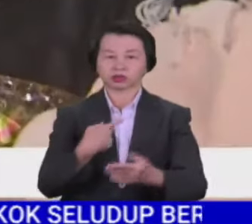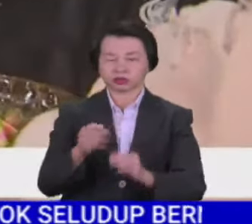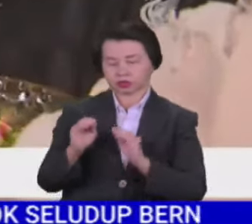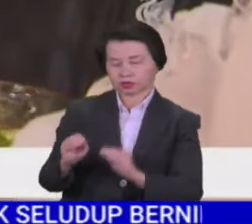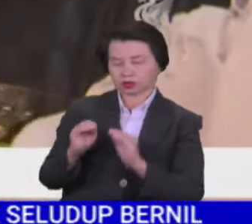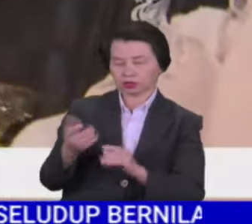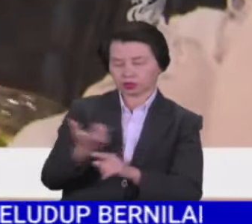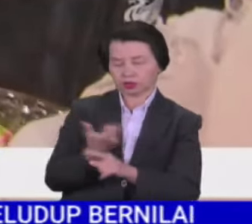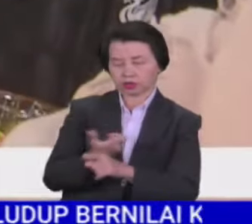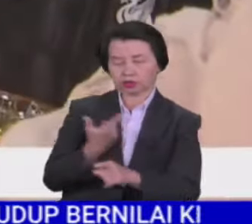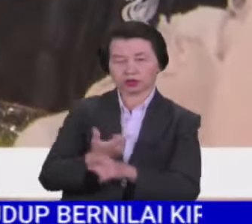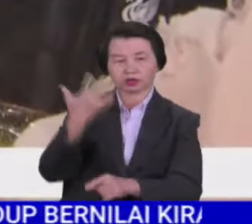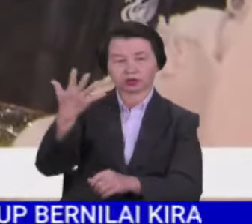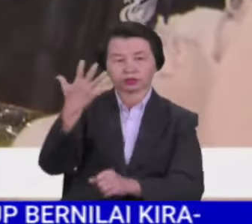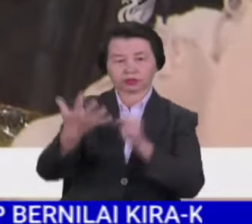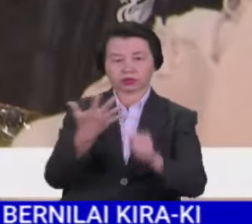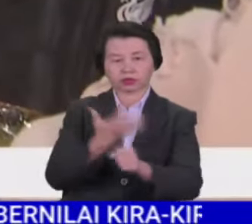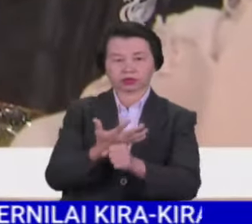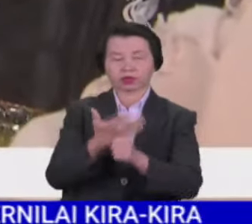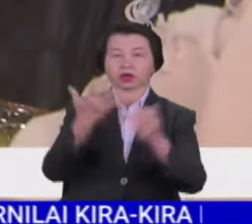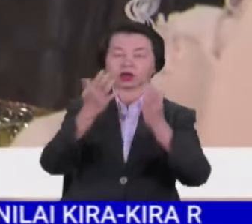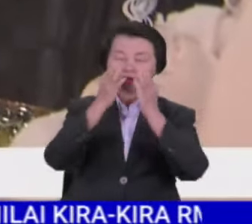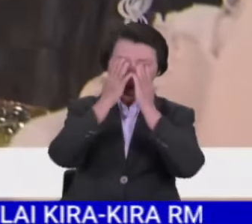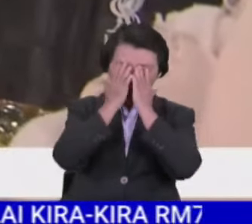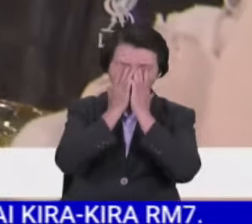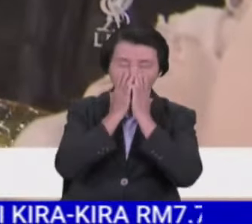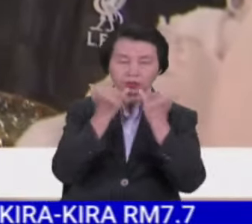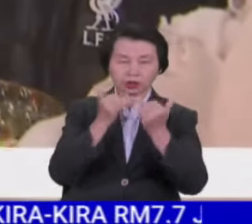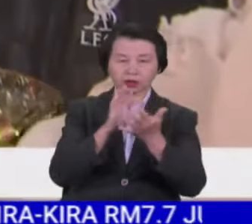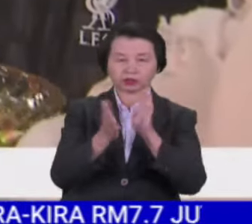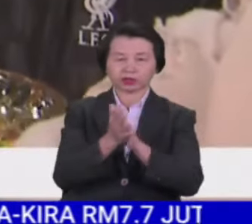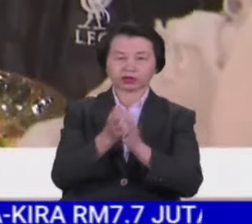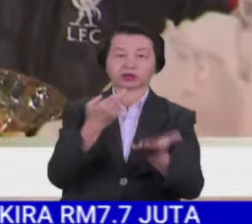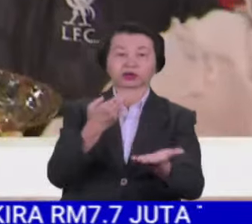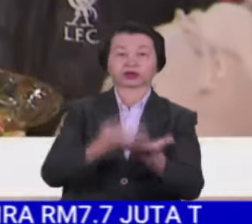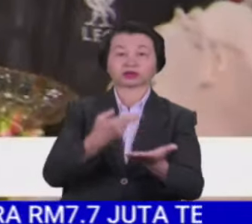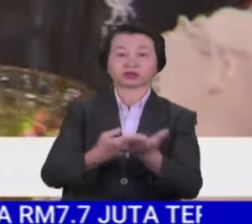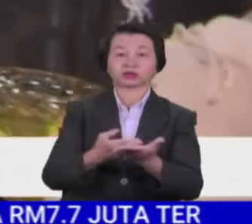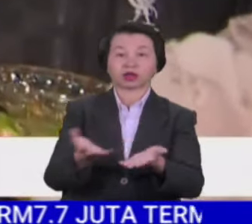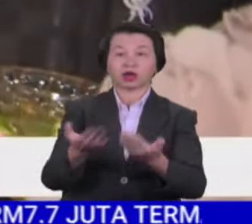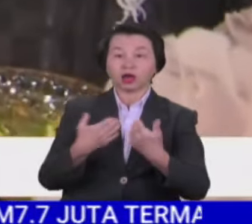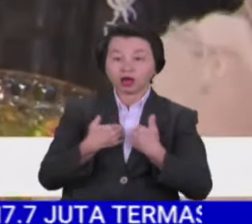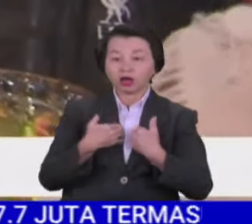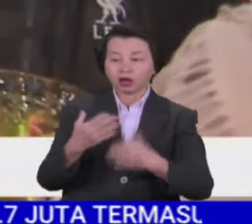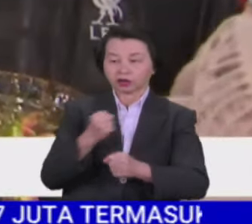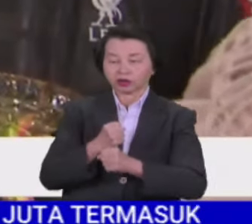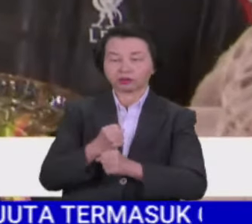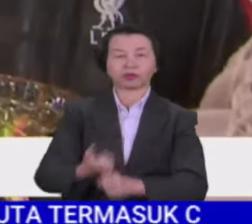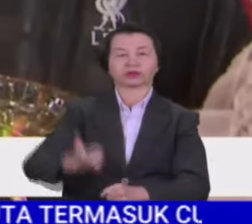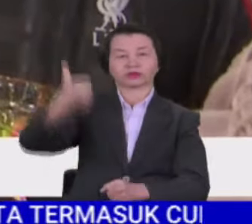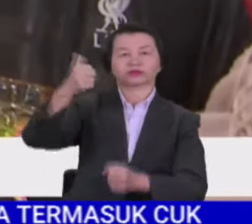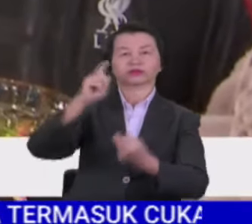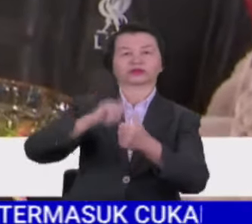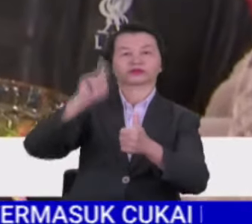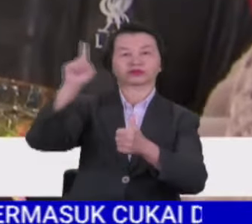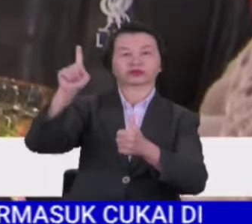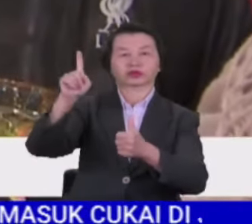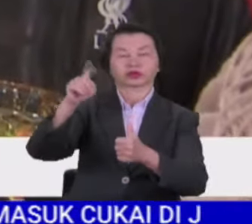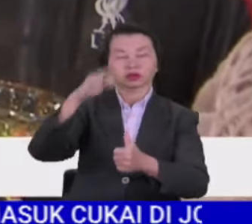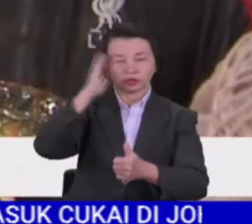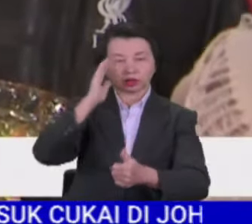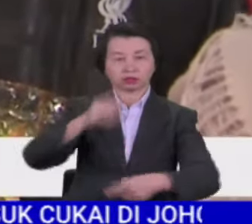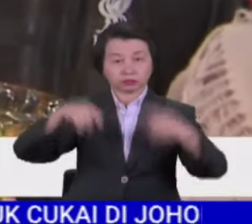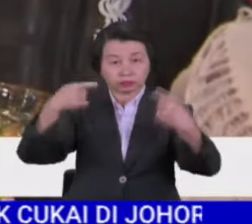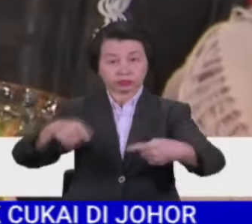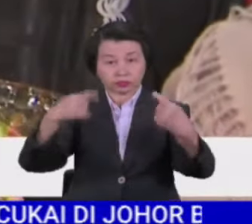Melati dia nih dalam lima tahun Lah Alhamdulillah kali ini menjadi rezeki kepada kami untuk mendapat Johan dan Setahu saya untuk